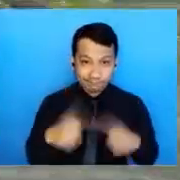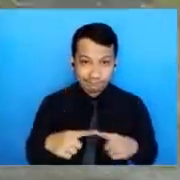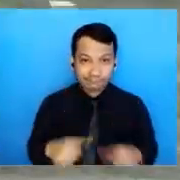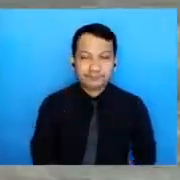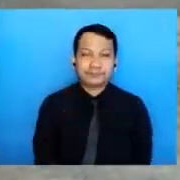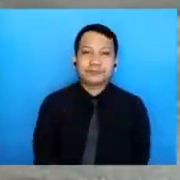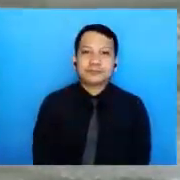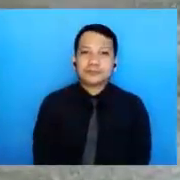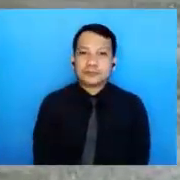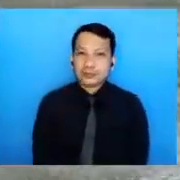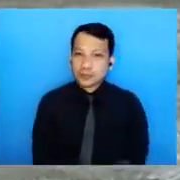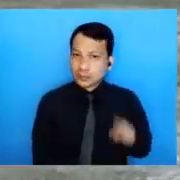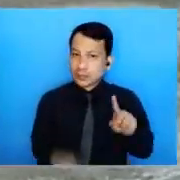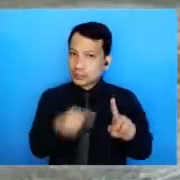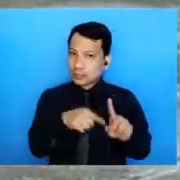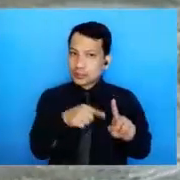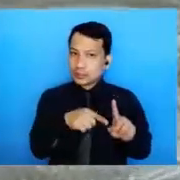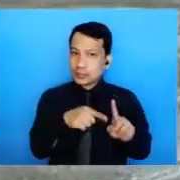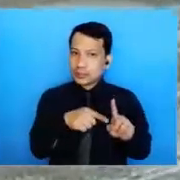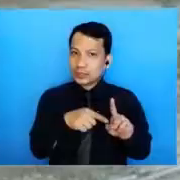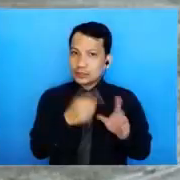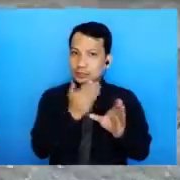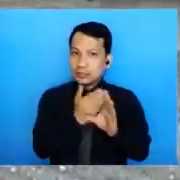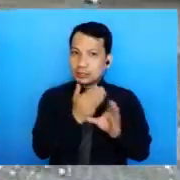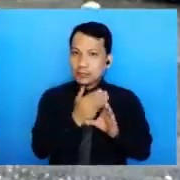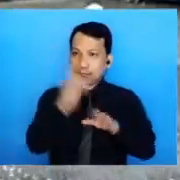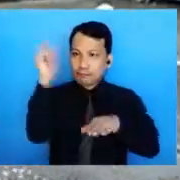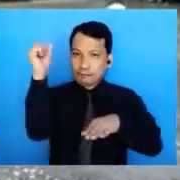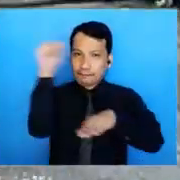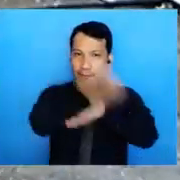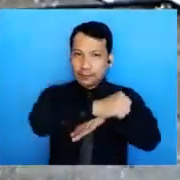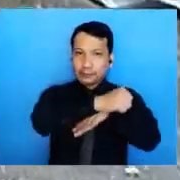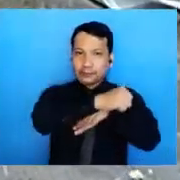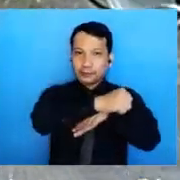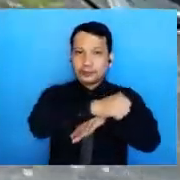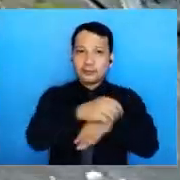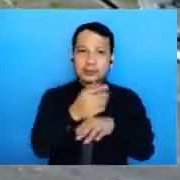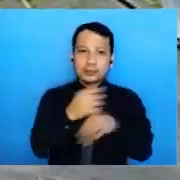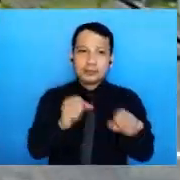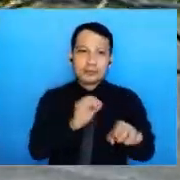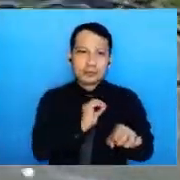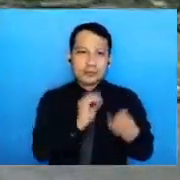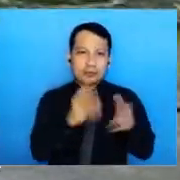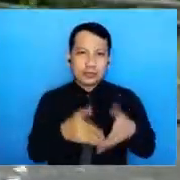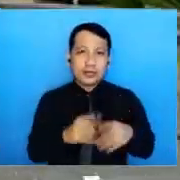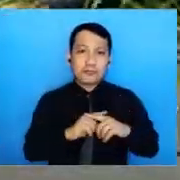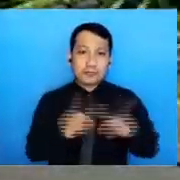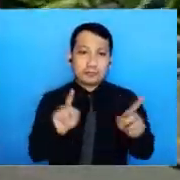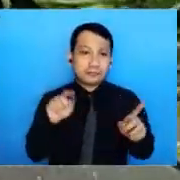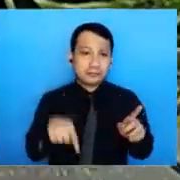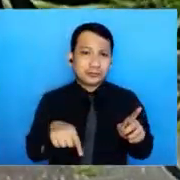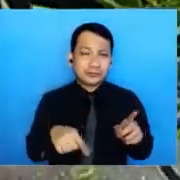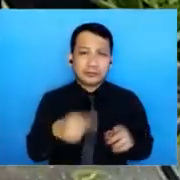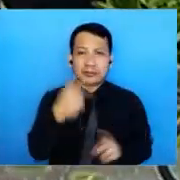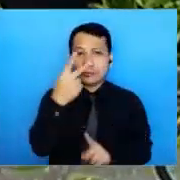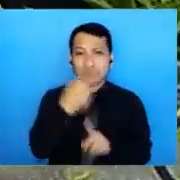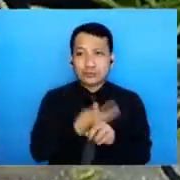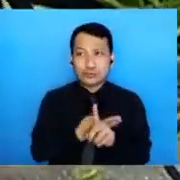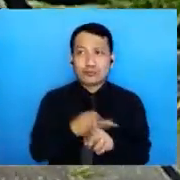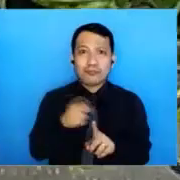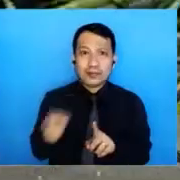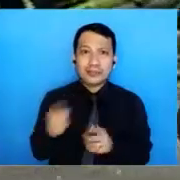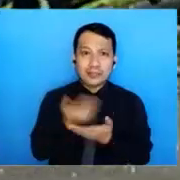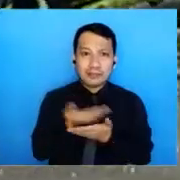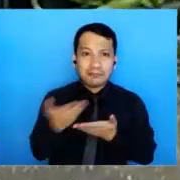Isang SUV ang nabagsakan ng isa sa mga poste. Ligtas naman ang may-ari, yun nga lang, dalawang buwan pa lang daw mula nang mabili niya